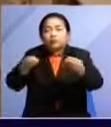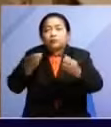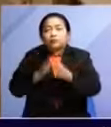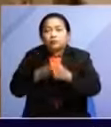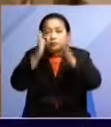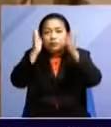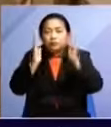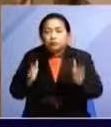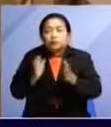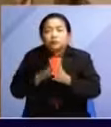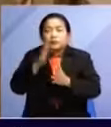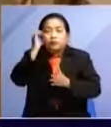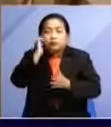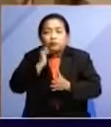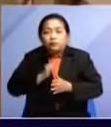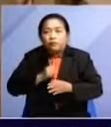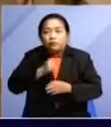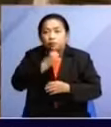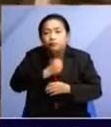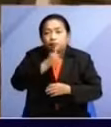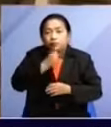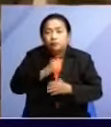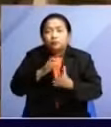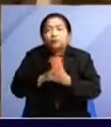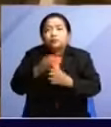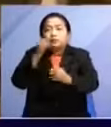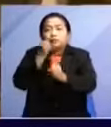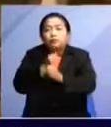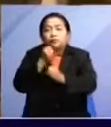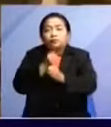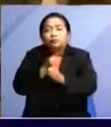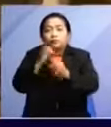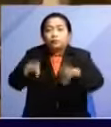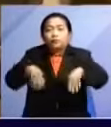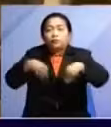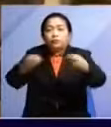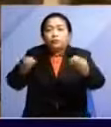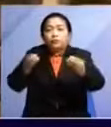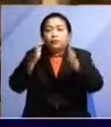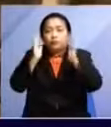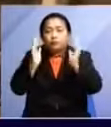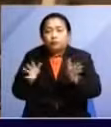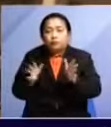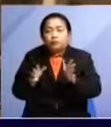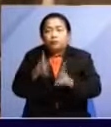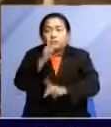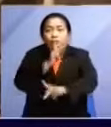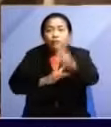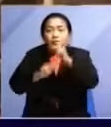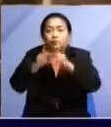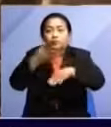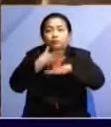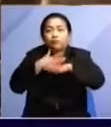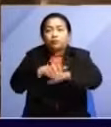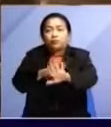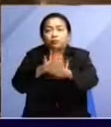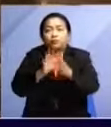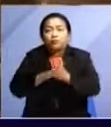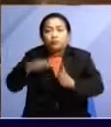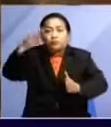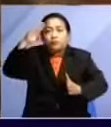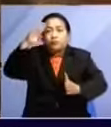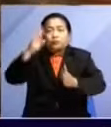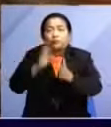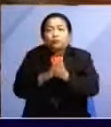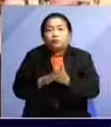จึงได้จัดทำโครงการผลิตอุปกรณ์ดัดแปลงสำหรับคนพิการและผู้สูงอายุซึ่งประสานงานกับเจ้าหน้าที่ประจำโรงพยาบาลส่ง